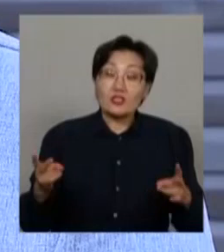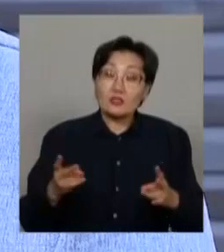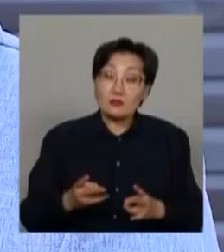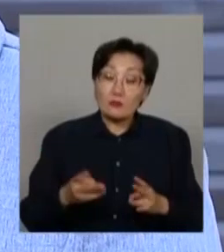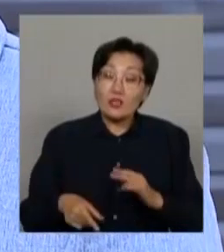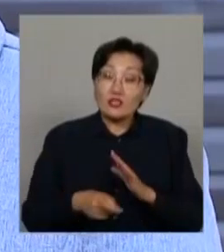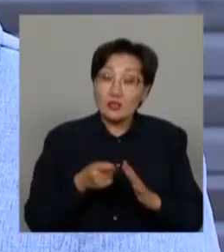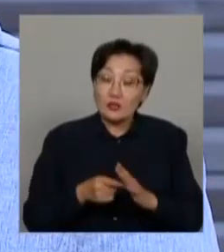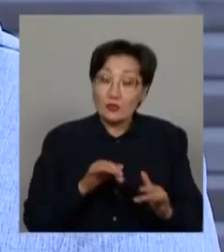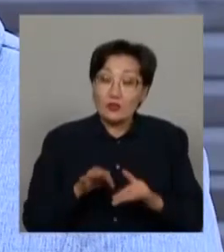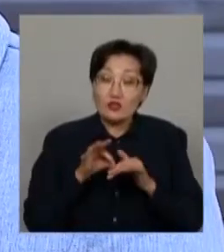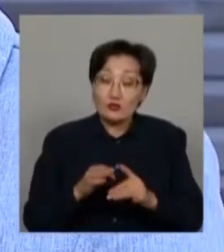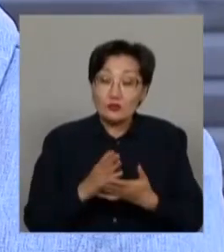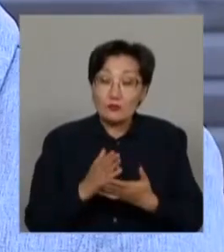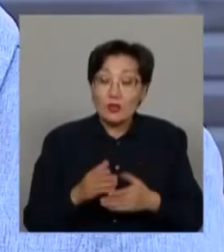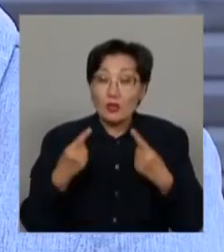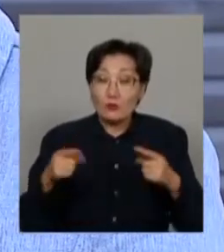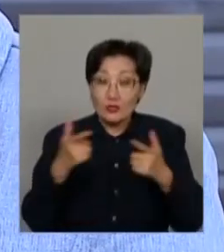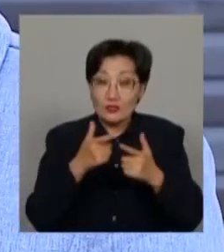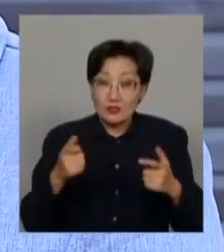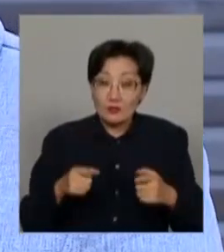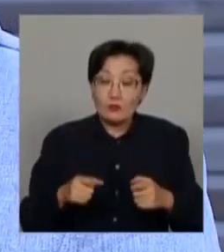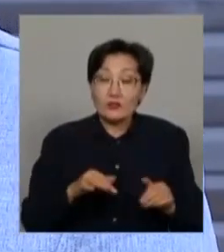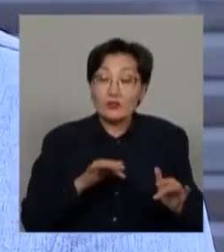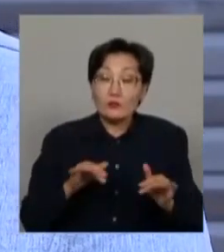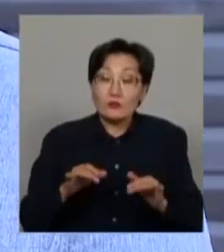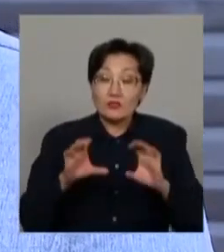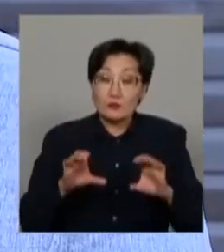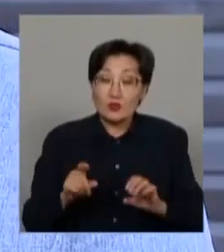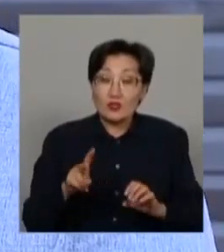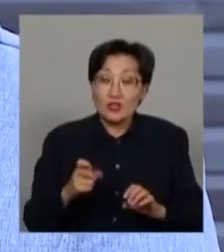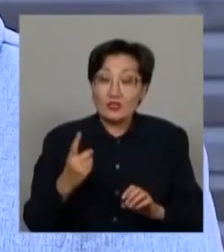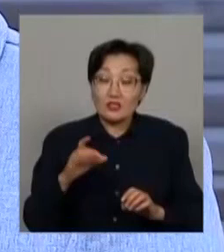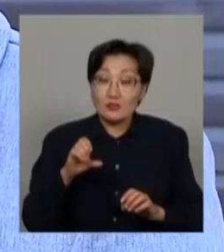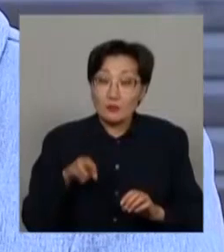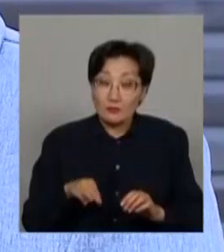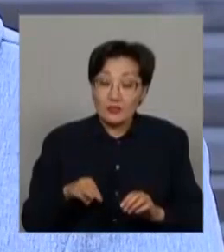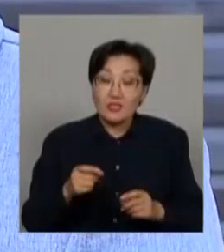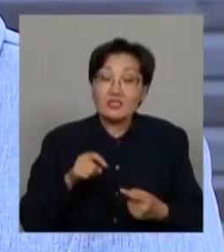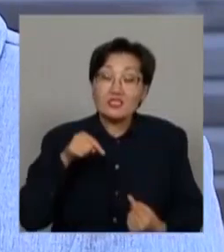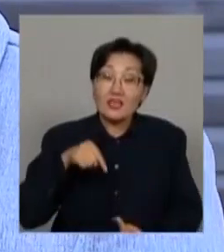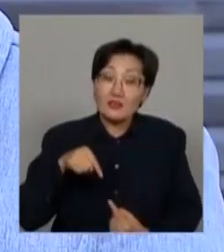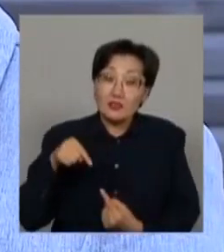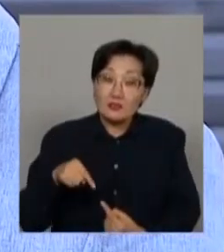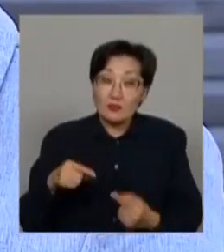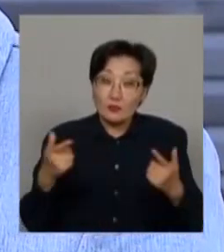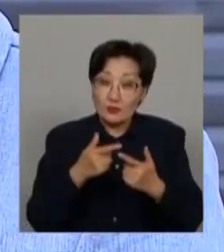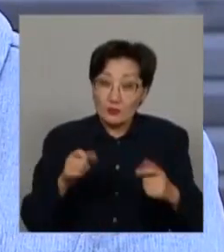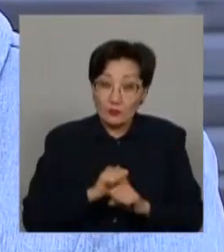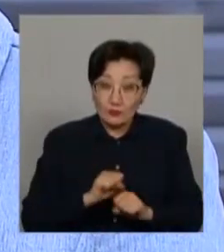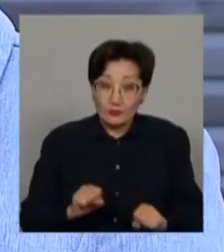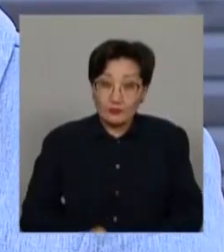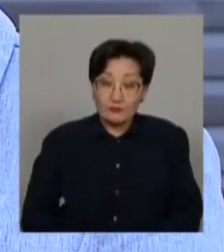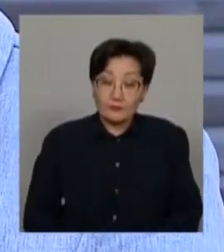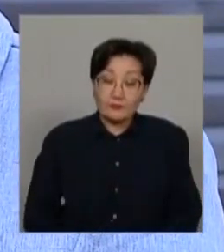Тиісті сараптамалар тағайындалды. Өзге ақпаратты қазір қылмыстық процестік кодекстің 201-ші бабына сәйкес тарата алмаймыз.